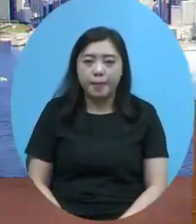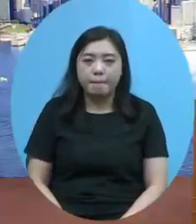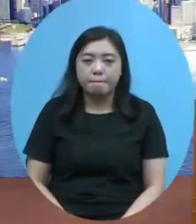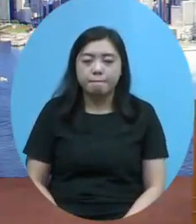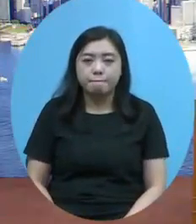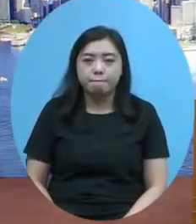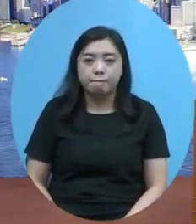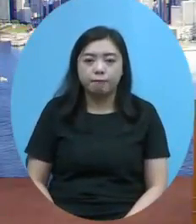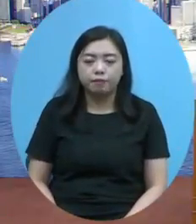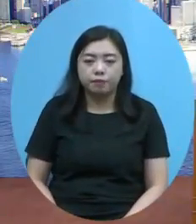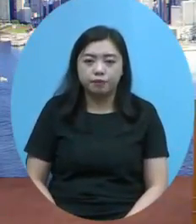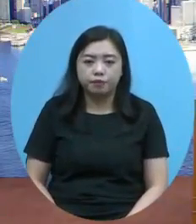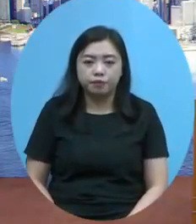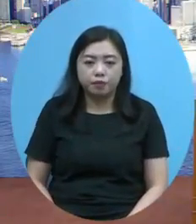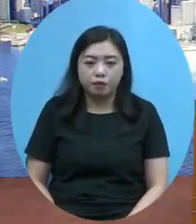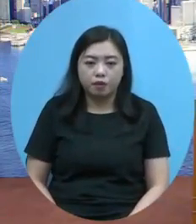男士。